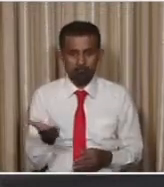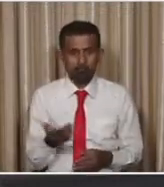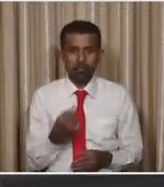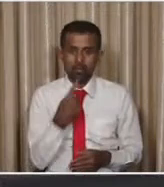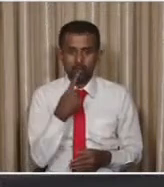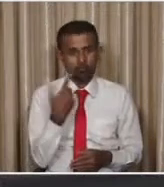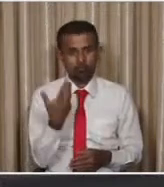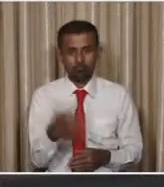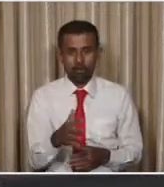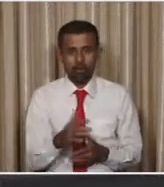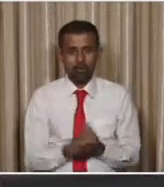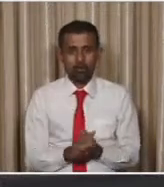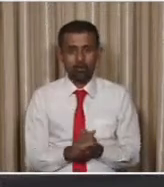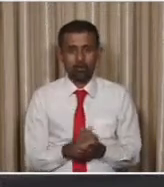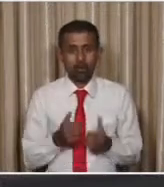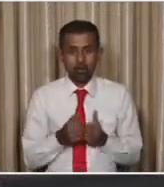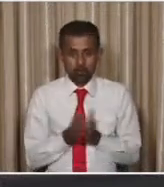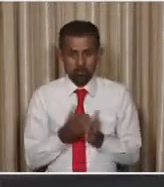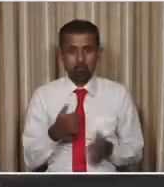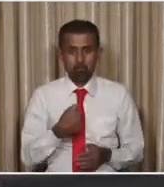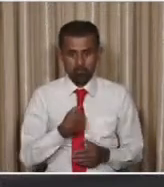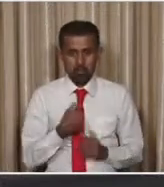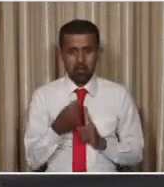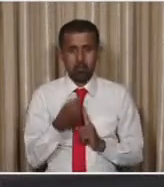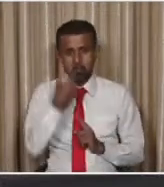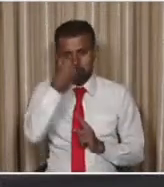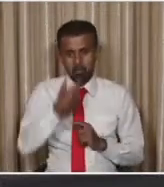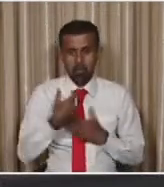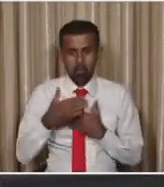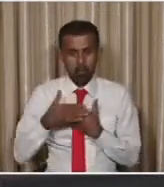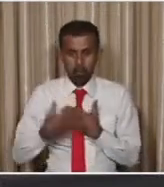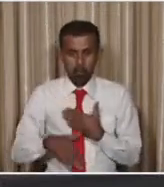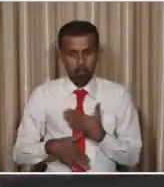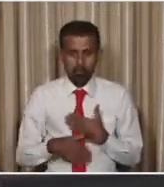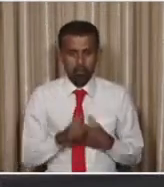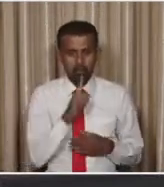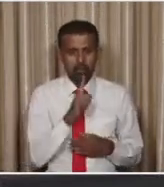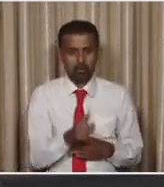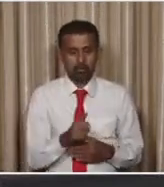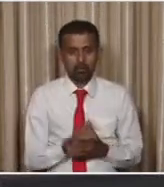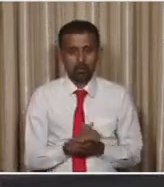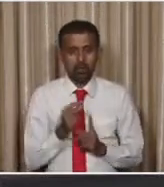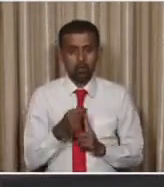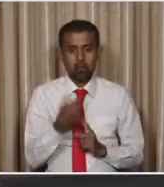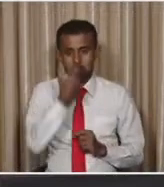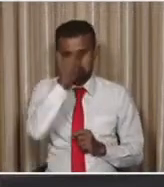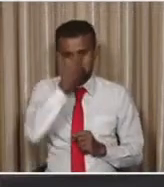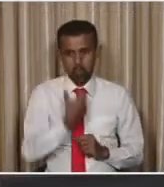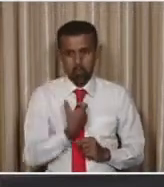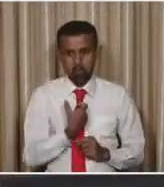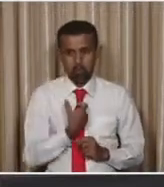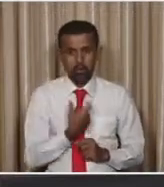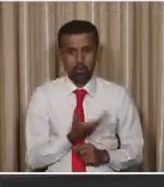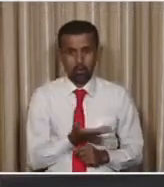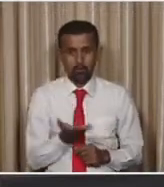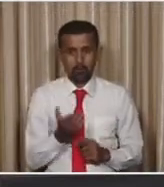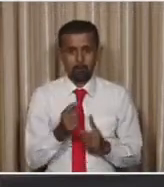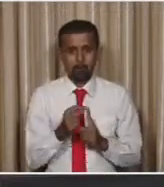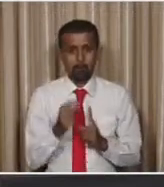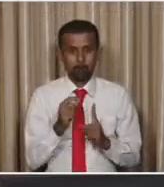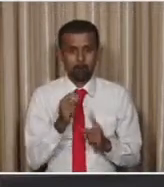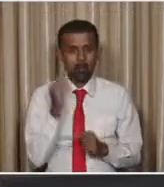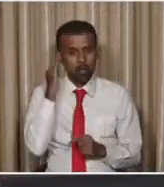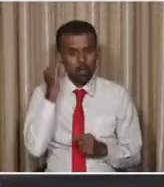kara mama mata wetcha paudgalika addakimak me sabhave mama kiyanna one paudgalikawa me sabhave mantriwariyak